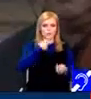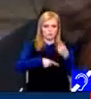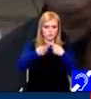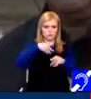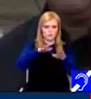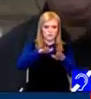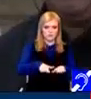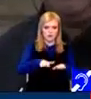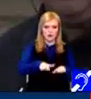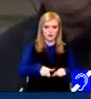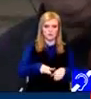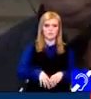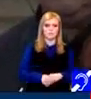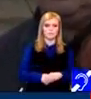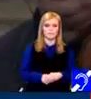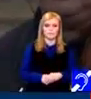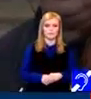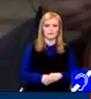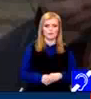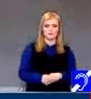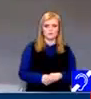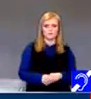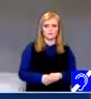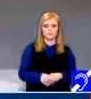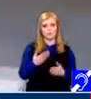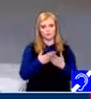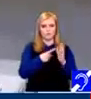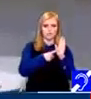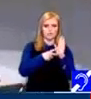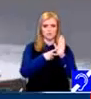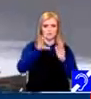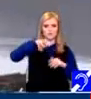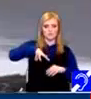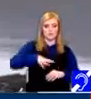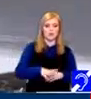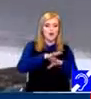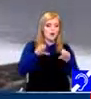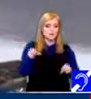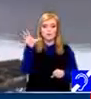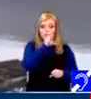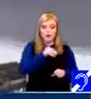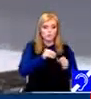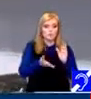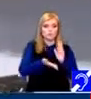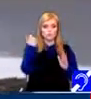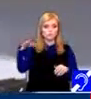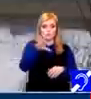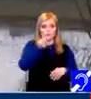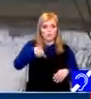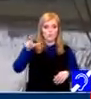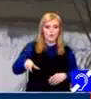maxim a început să scadă undeva la, preconizăm noi, 6-7 centimetri aici. Autoritățile nu au reușit să evacueze toți